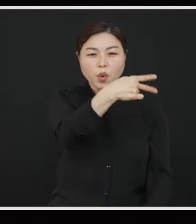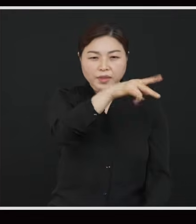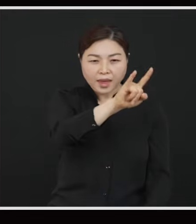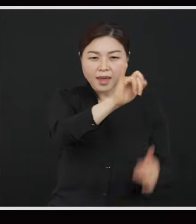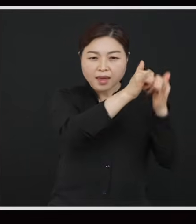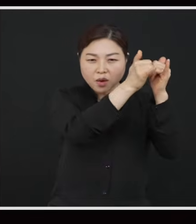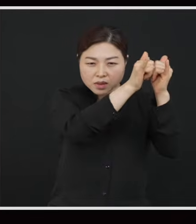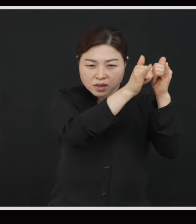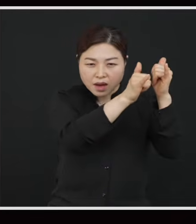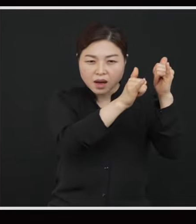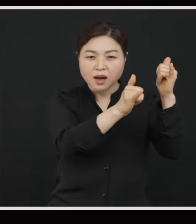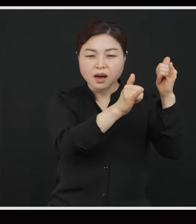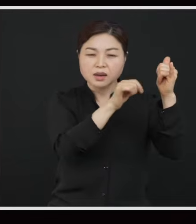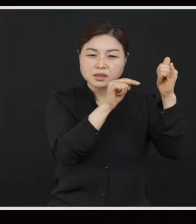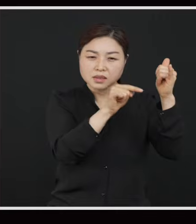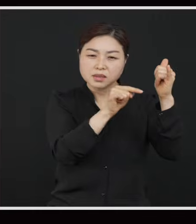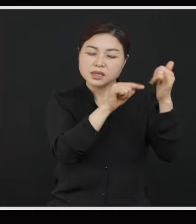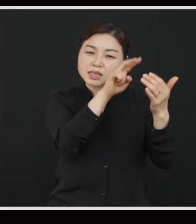고대사에